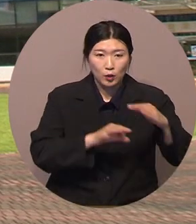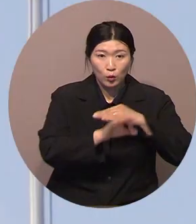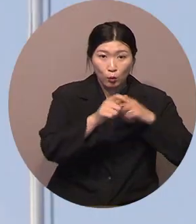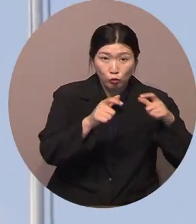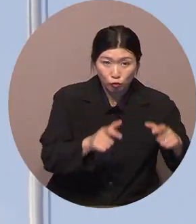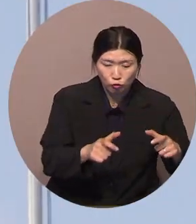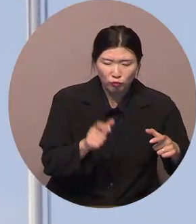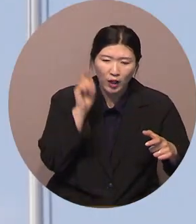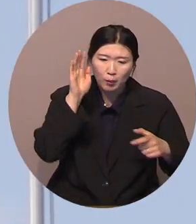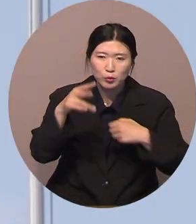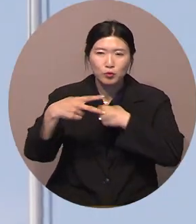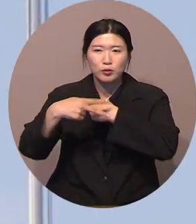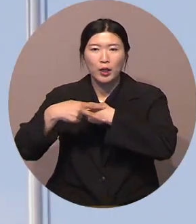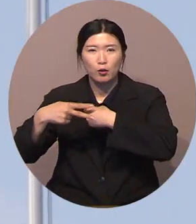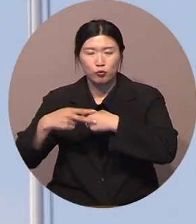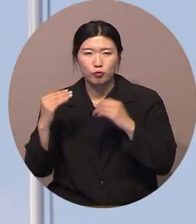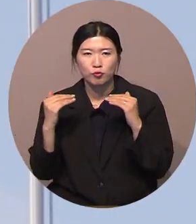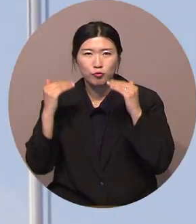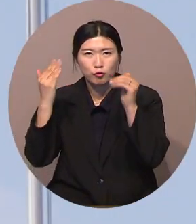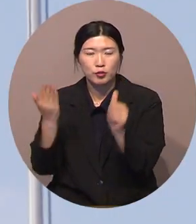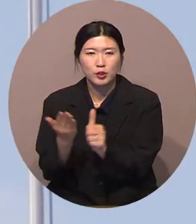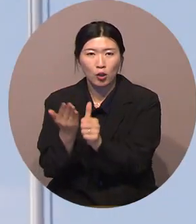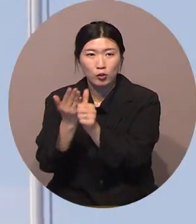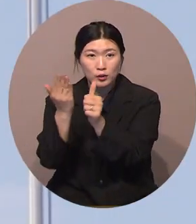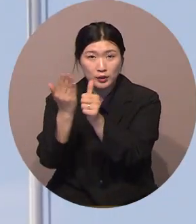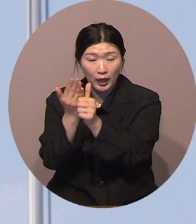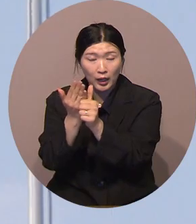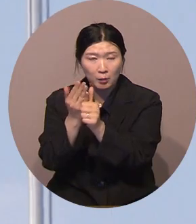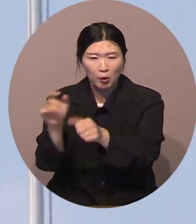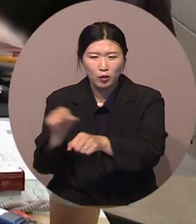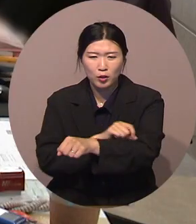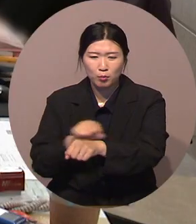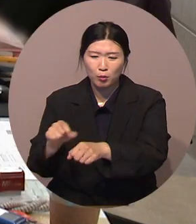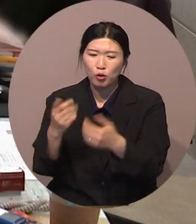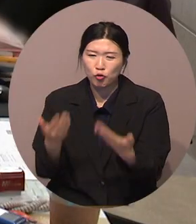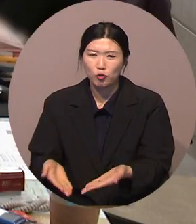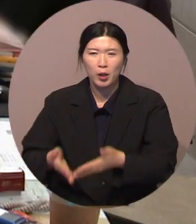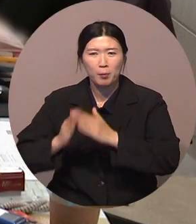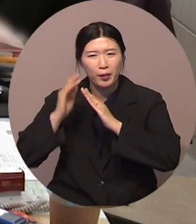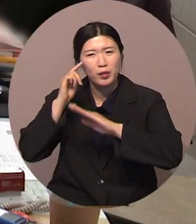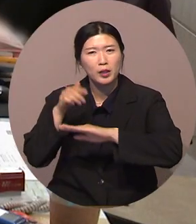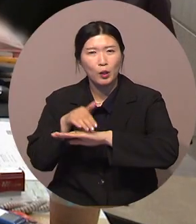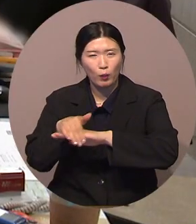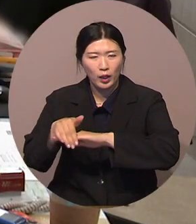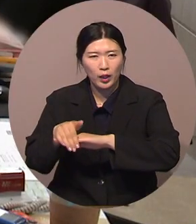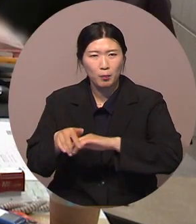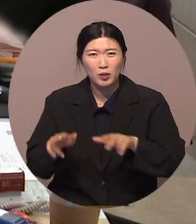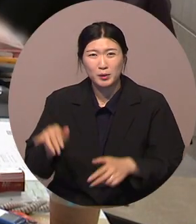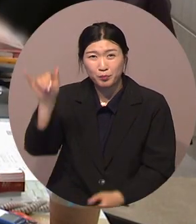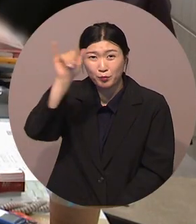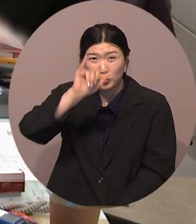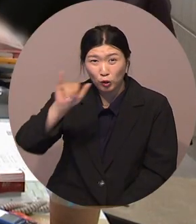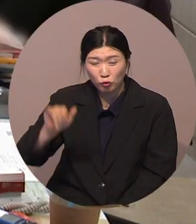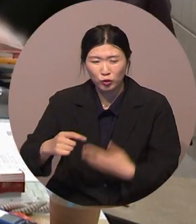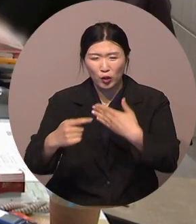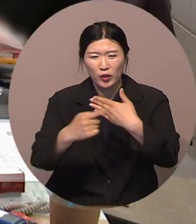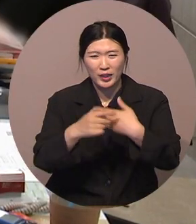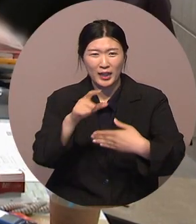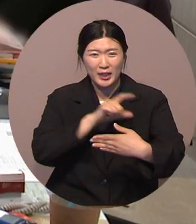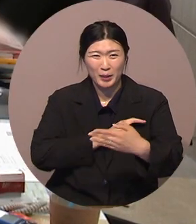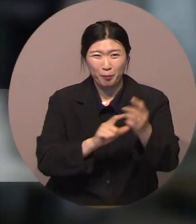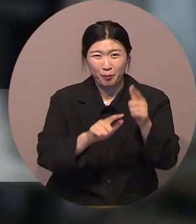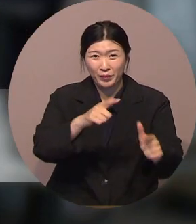대덕구도서관 성장 지원 휴가 도입을 위해 조례를 개정합니다 전국적으로 자치 단체마다 이름은